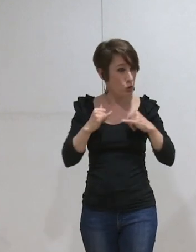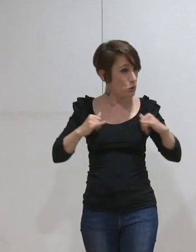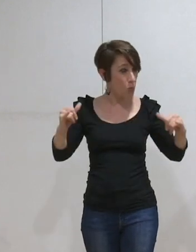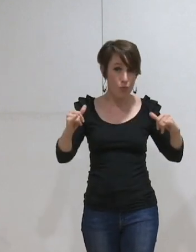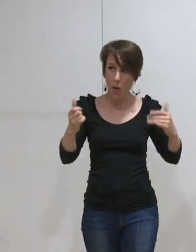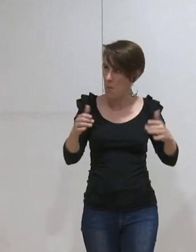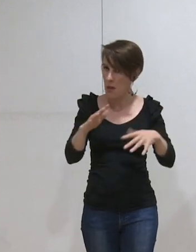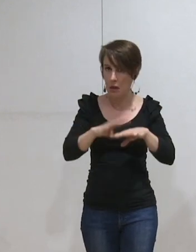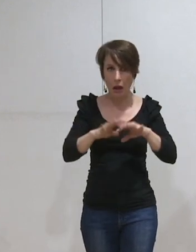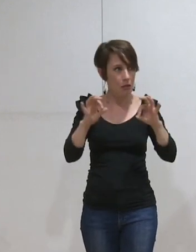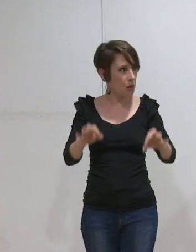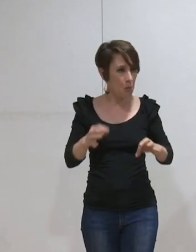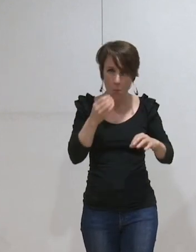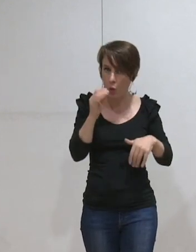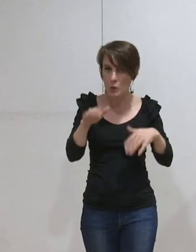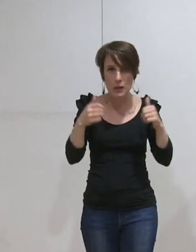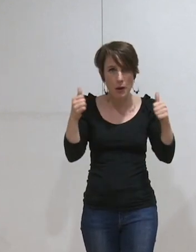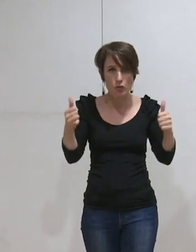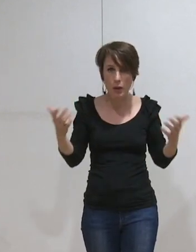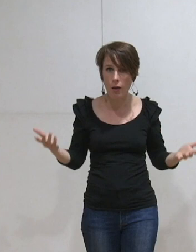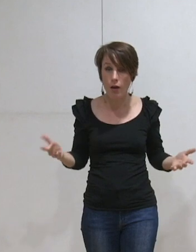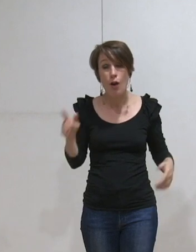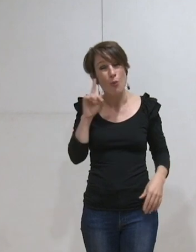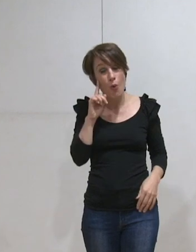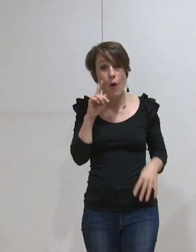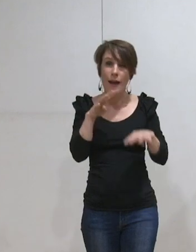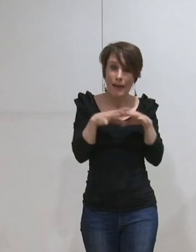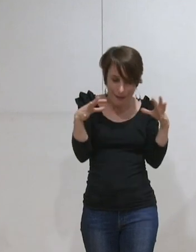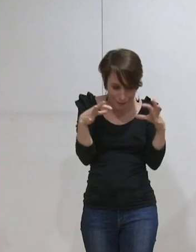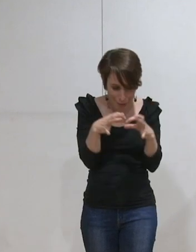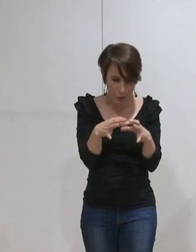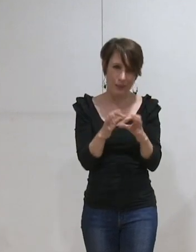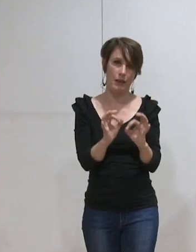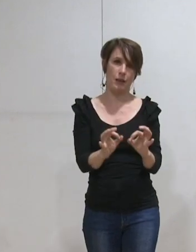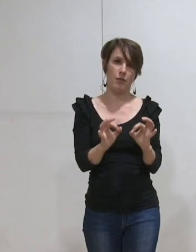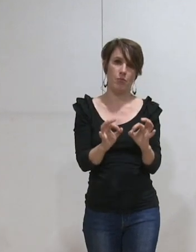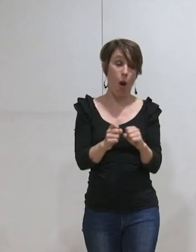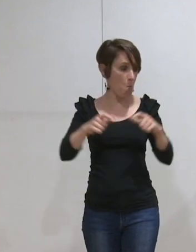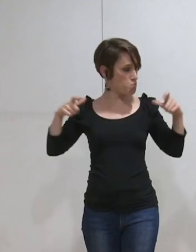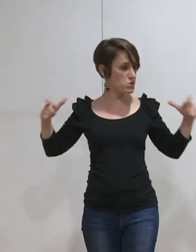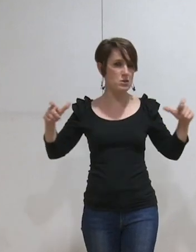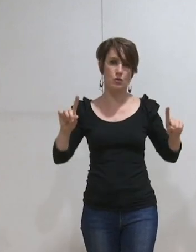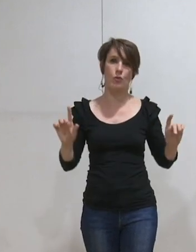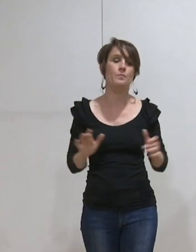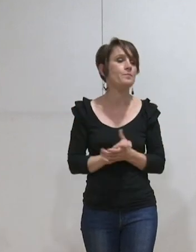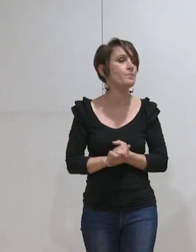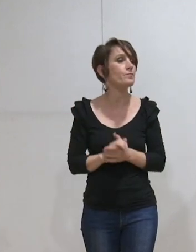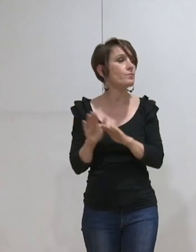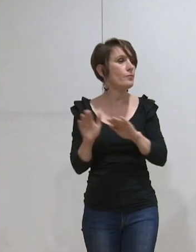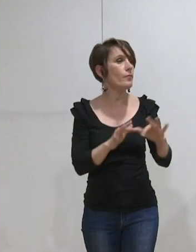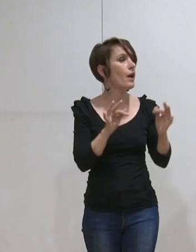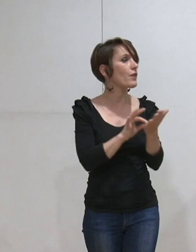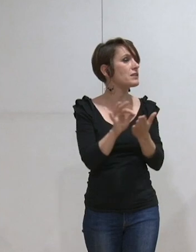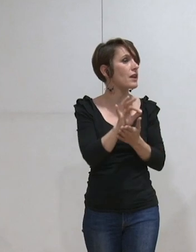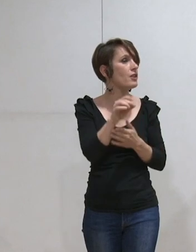qui fonctionne car à la petite échelle d'un quartier enfin en terme de stratégie vous l'avez dit Monsieur noble cours c'est des